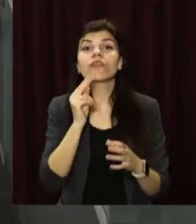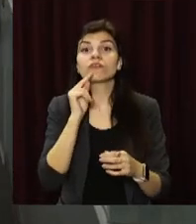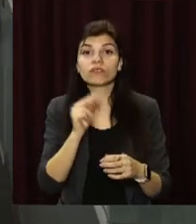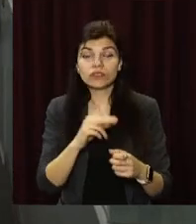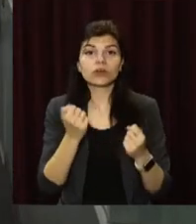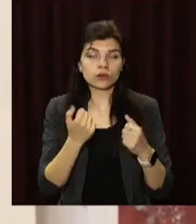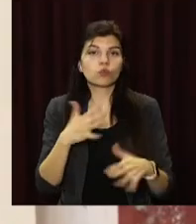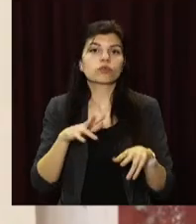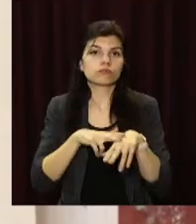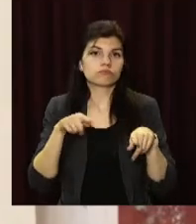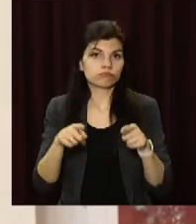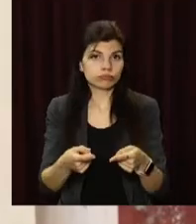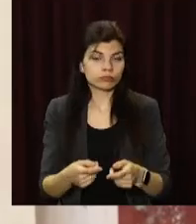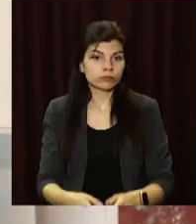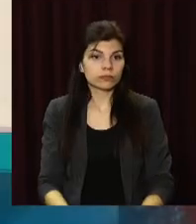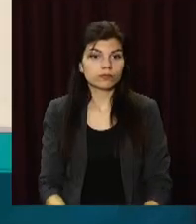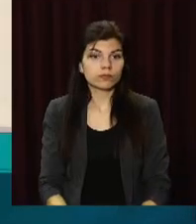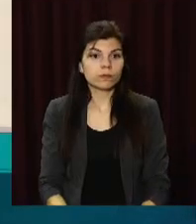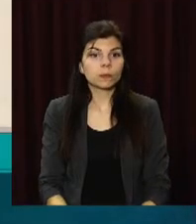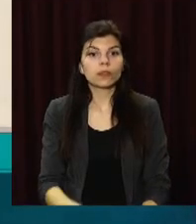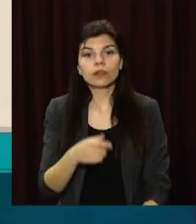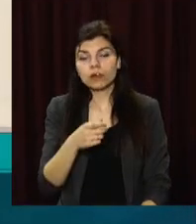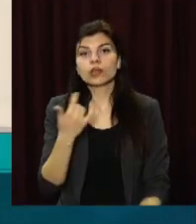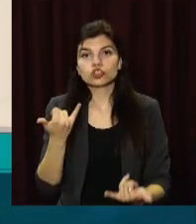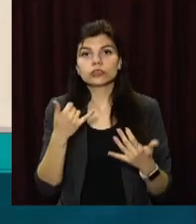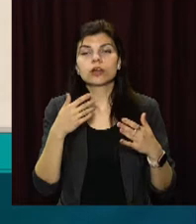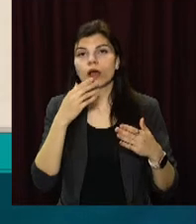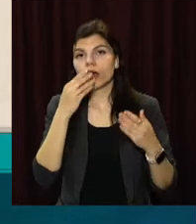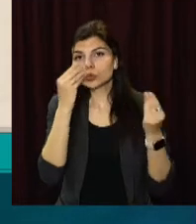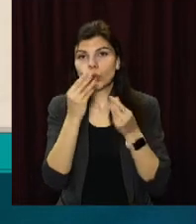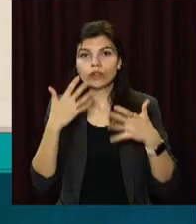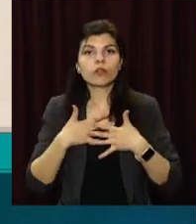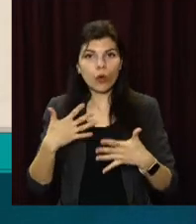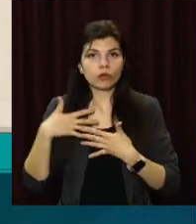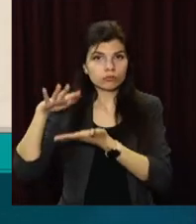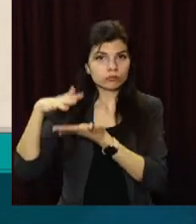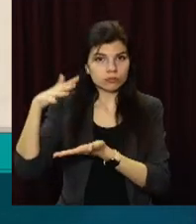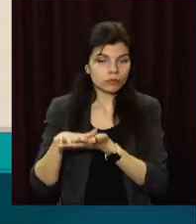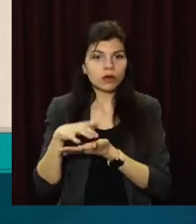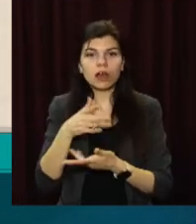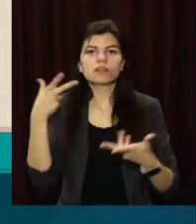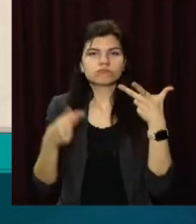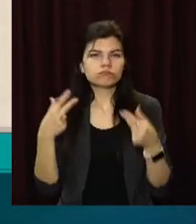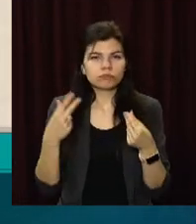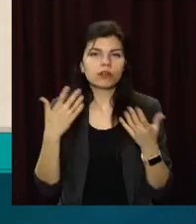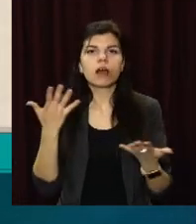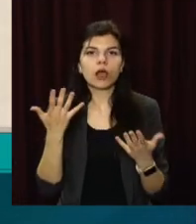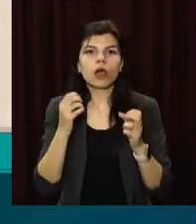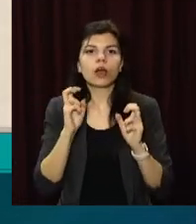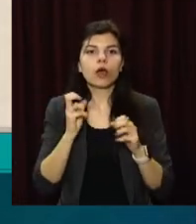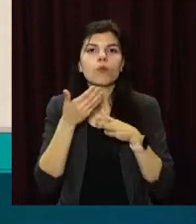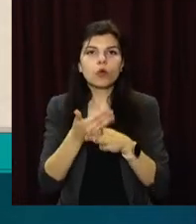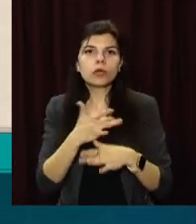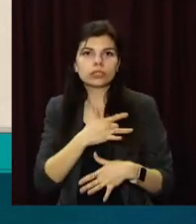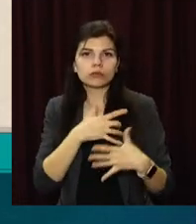поліція. Они зависимы от искусственной вентиляции легких, от адреналинитиков, препараты, которые помогают сокращению